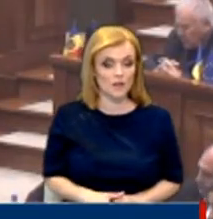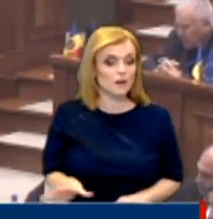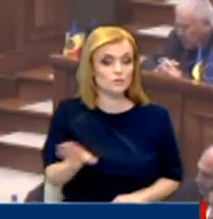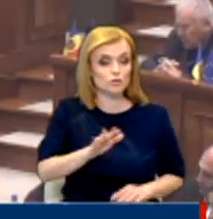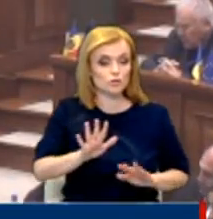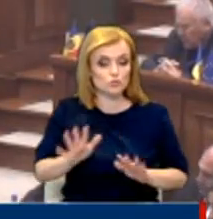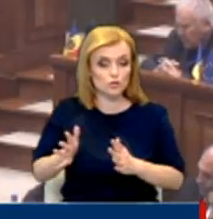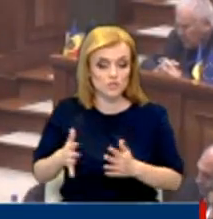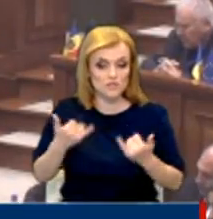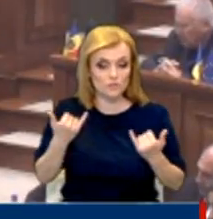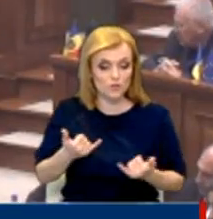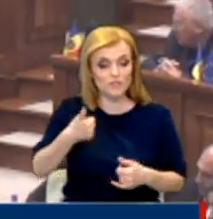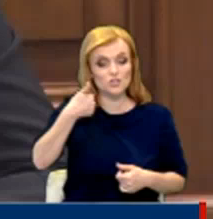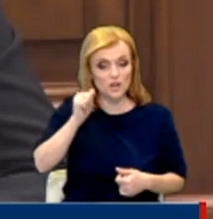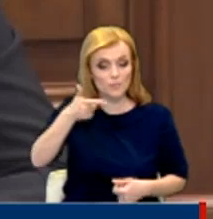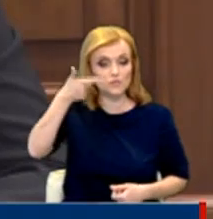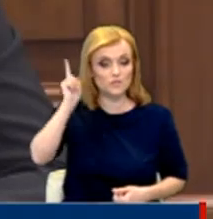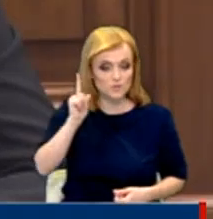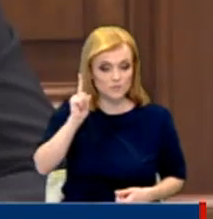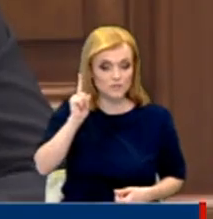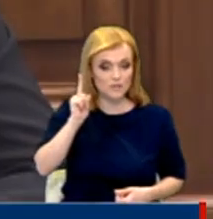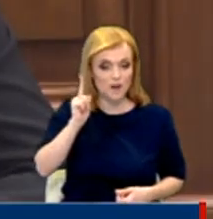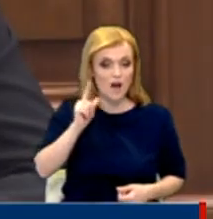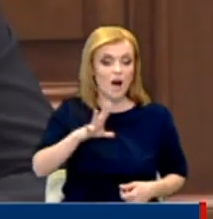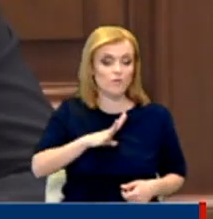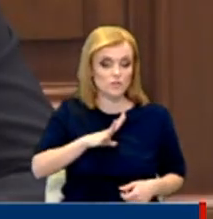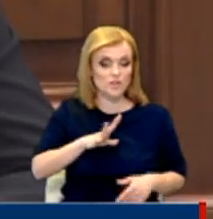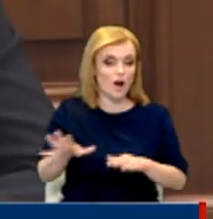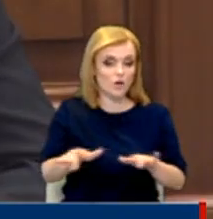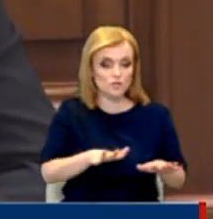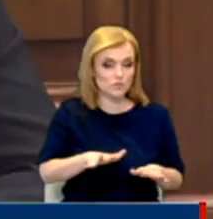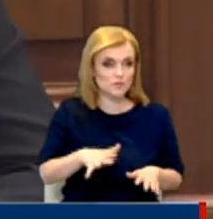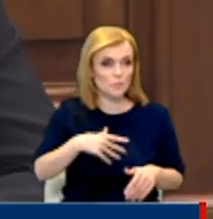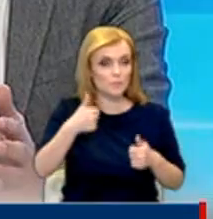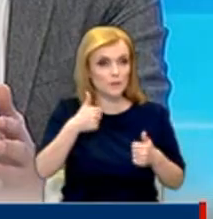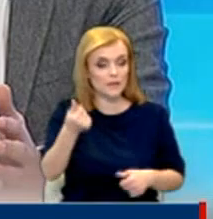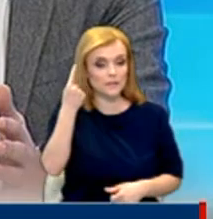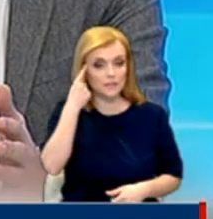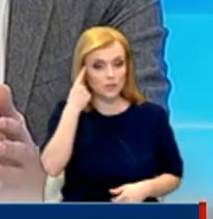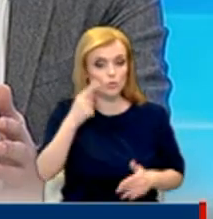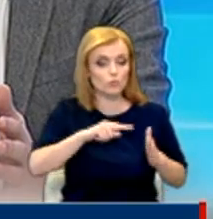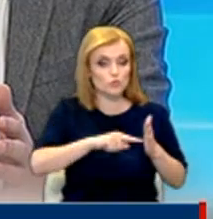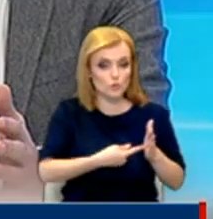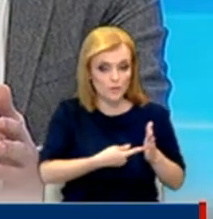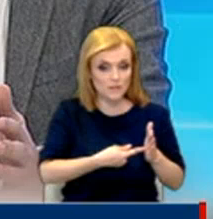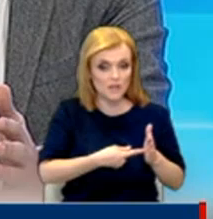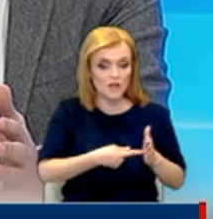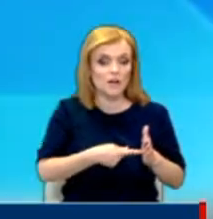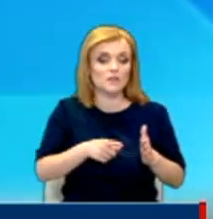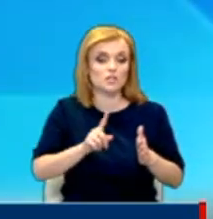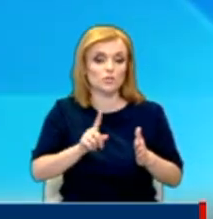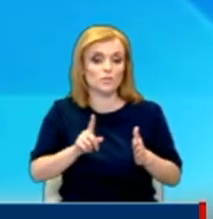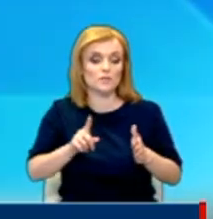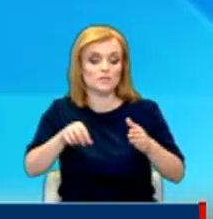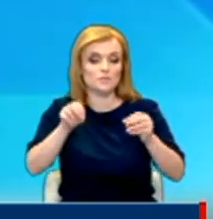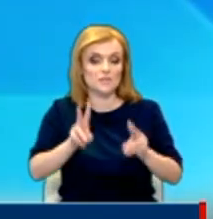întâmplat astăzi și ieri și alaltăieri a fost o acțiune destul de bine regizată cu scopul anume de a cădea guvernul.